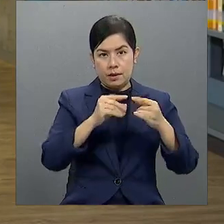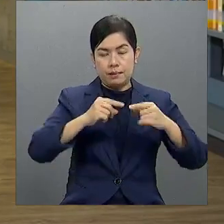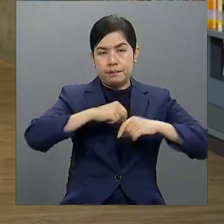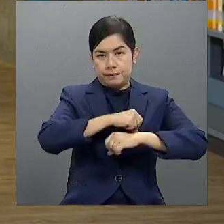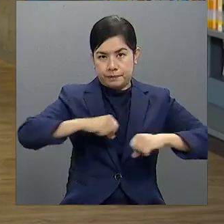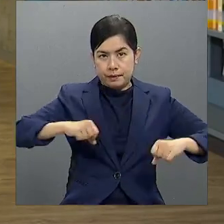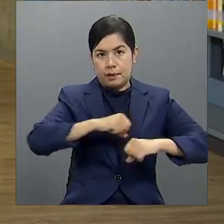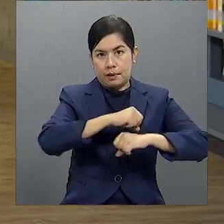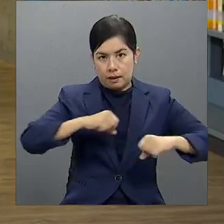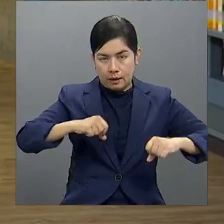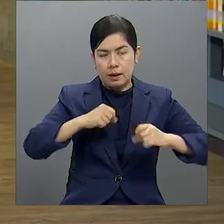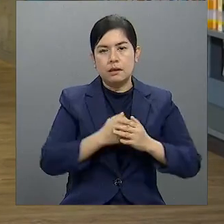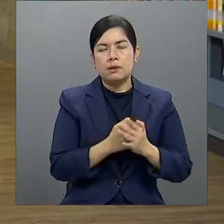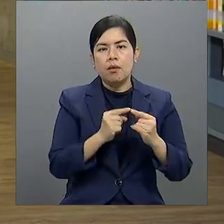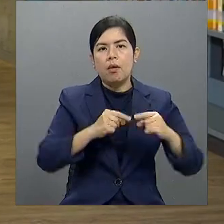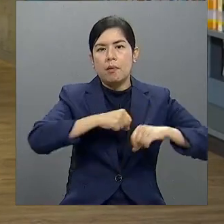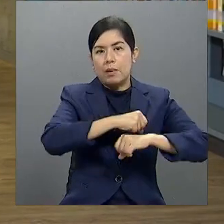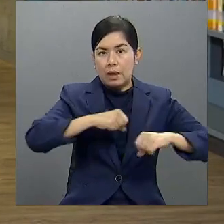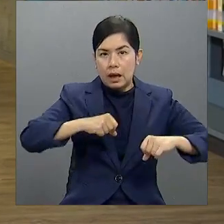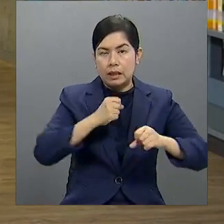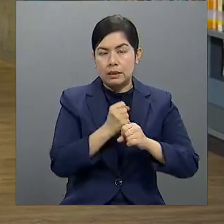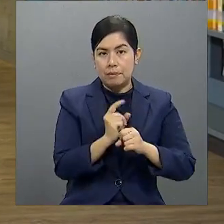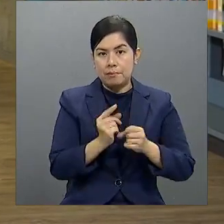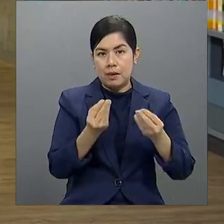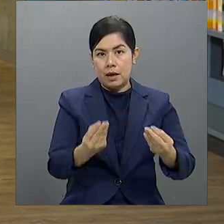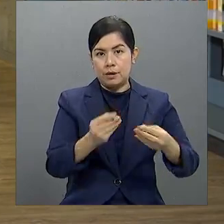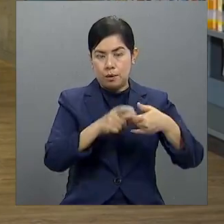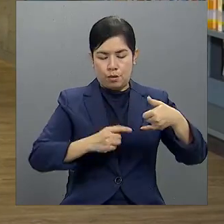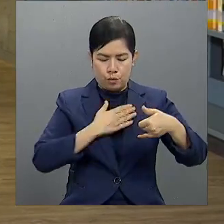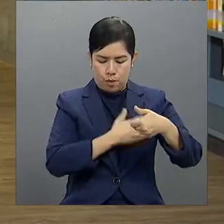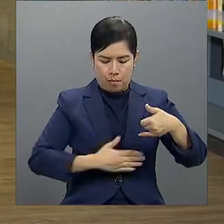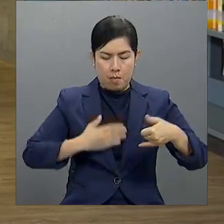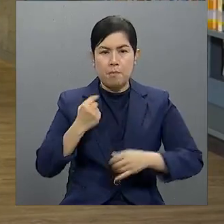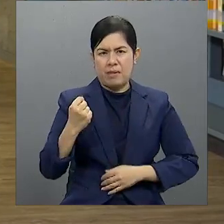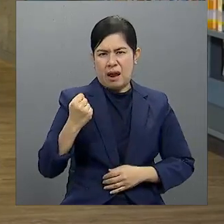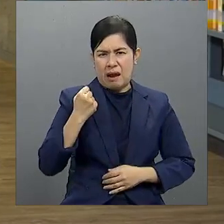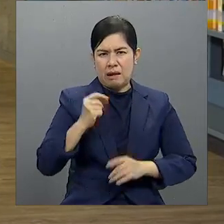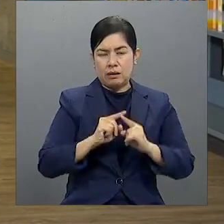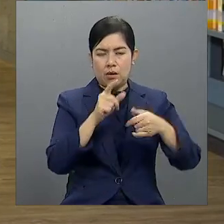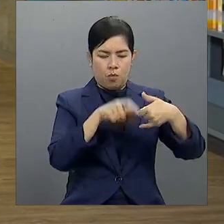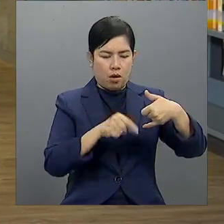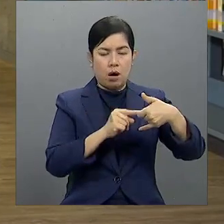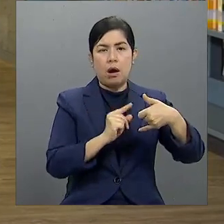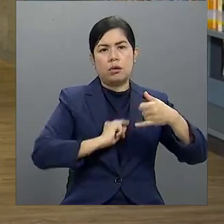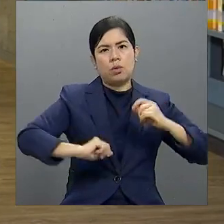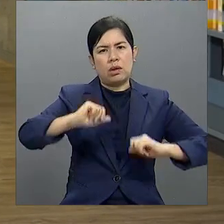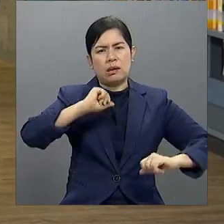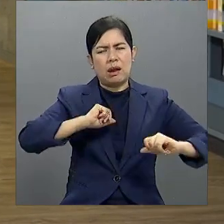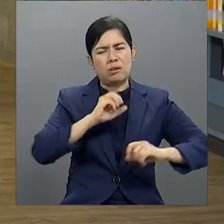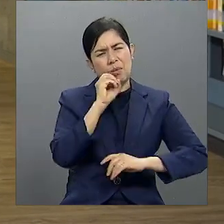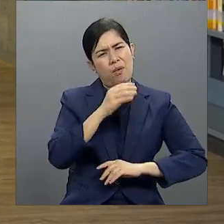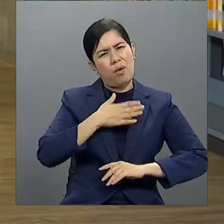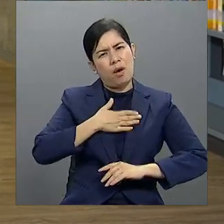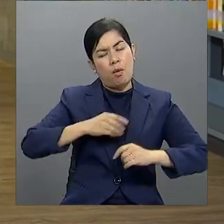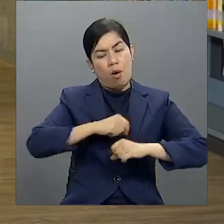กำลังกายมันก็ต้องทำให้ร่างกายของเรานั้นแข็งแรงขึ้นแต่ทำไมในกรณีนักแสดงท่านนี้เนี่ยเขาบอกว่า เขาออกกำลังกายมากไปก็เลยเกิดอาการก